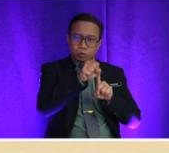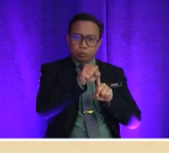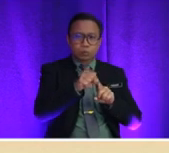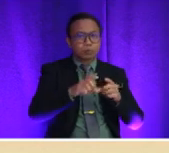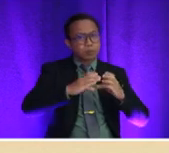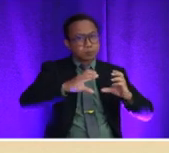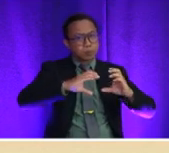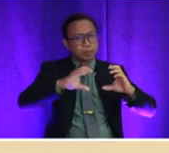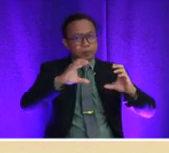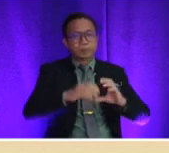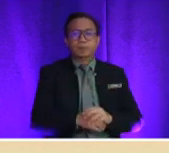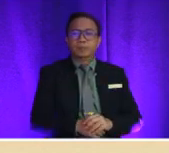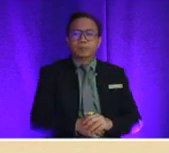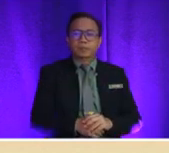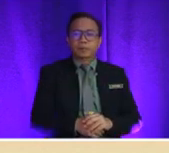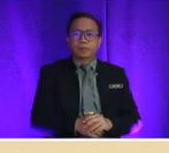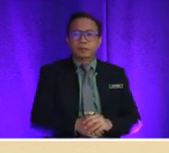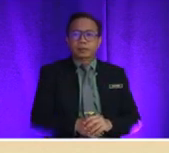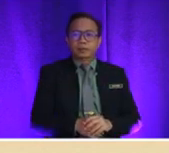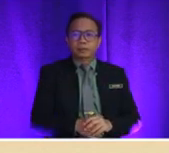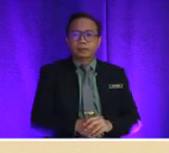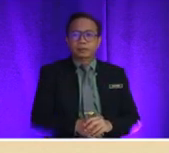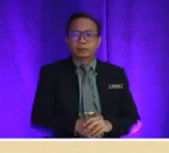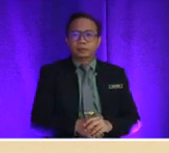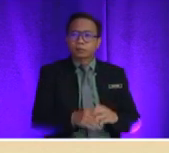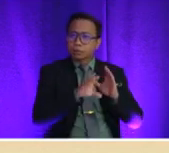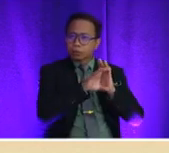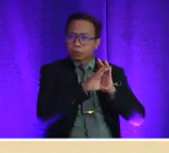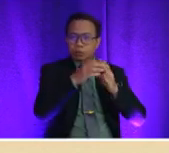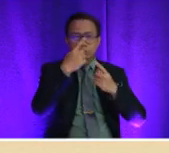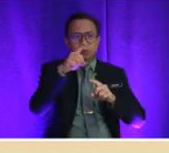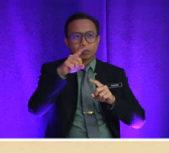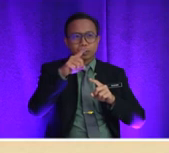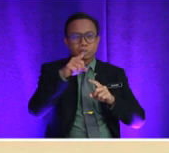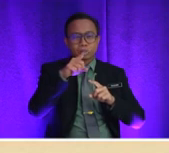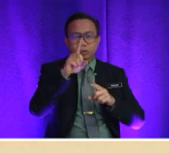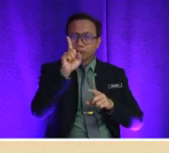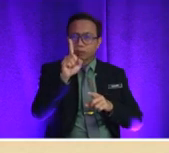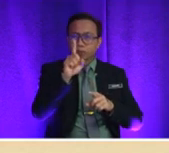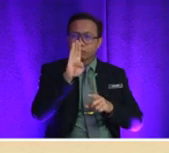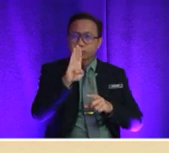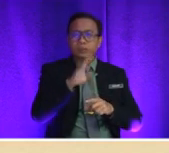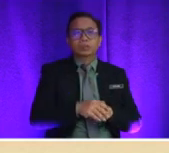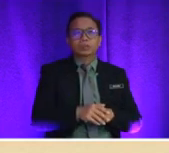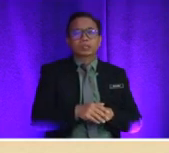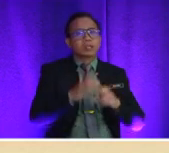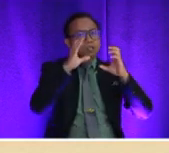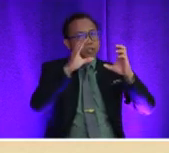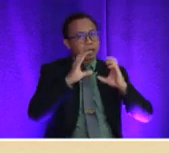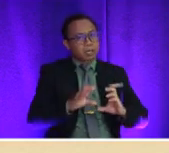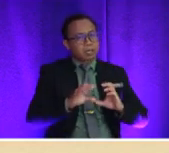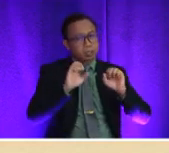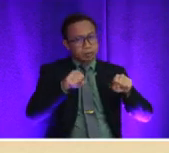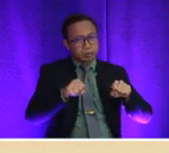penyakit dan penyebab dan perubahan suhu yang dada Oke contoh jawaban bagi soal 1 B tindakan yang boleh diambil